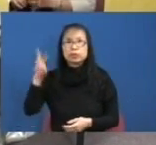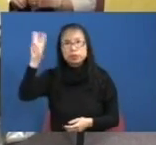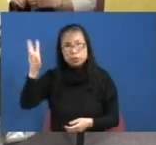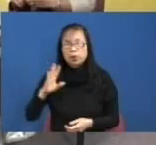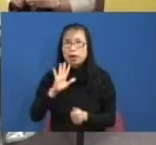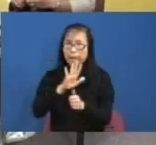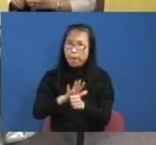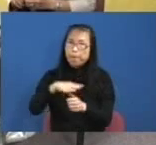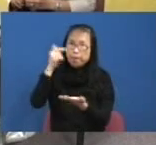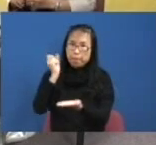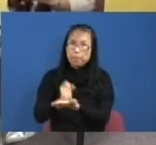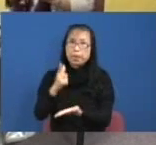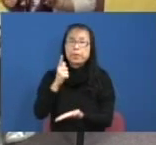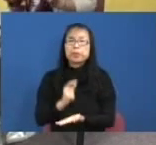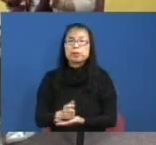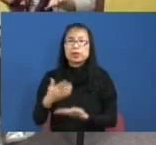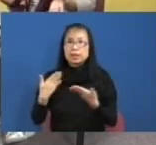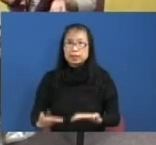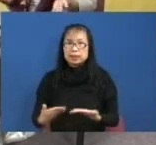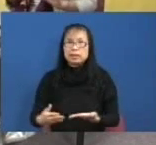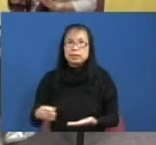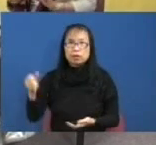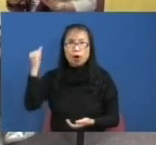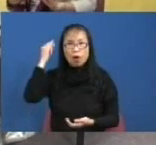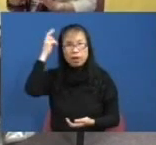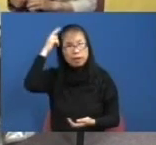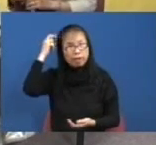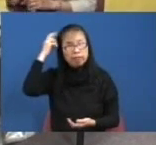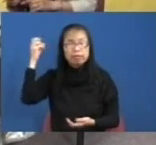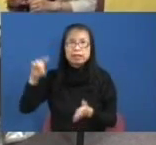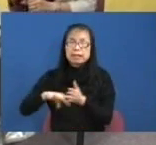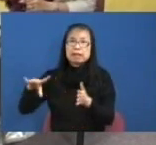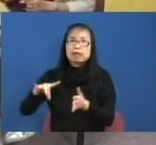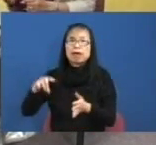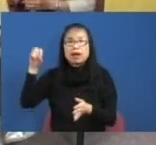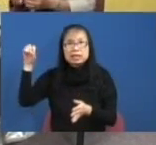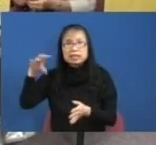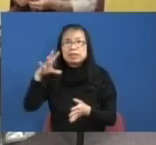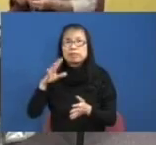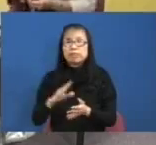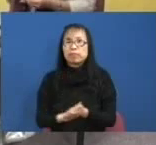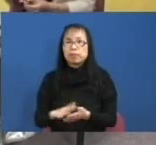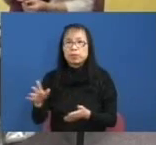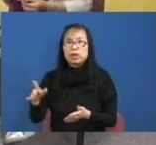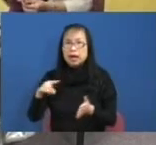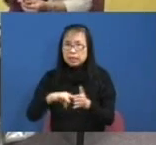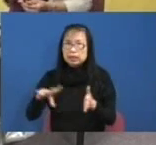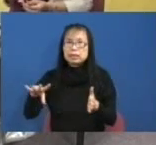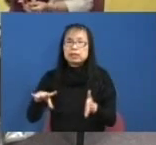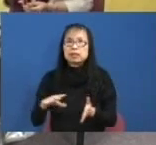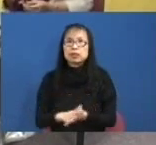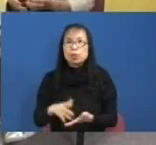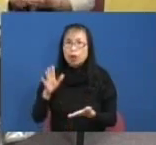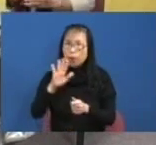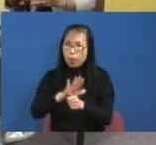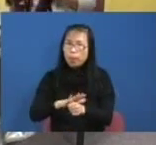寶貴。咁其實今次核電咧，日本核電呢個即係洩漏咧，亦都係因為即係我哋電嘅資源寶